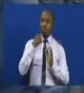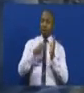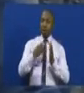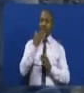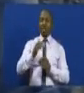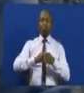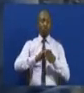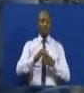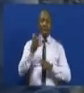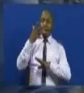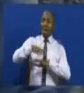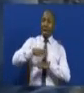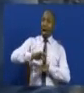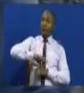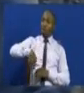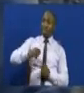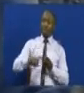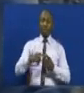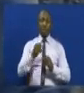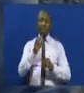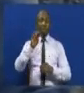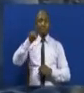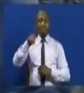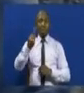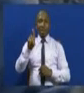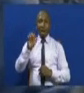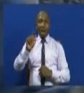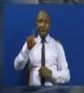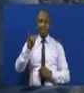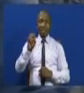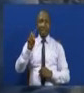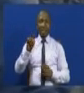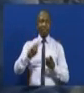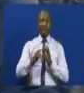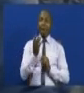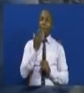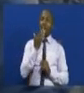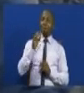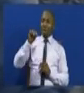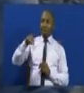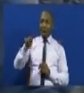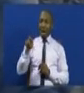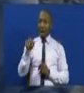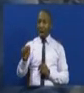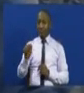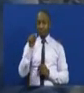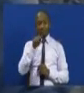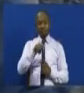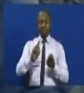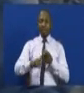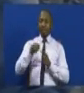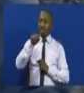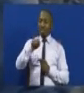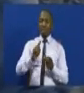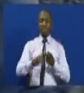tangawizi, ndalasini, na zile na pilipili manga ambao nilisema, au mlungulungu, hii mlungulungu muikariri